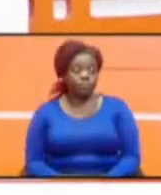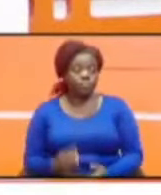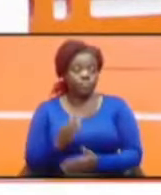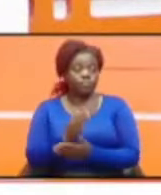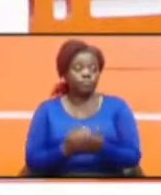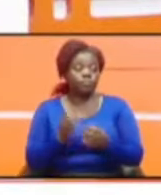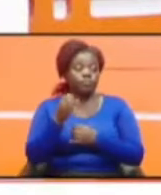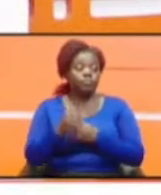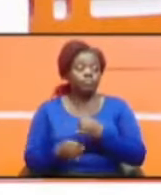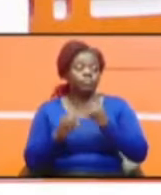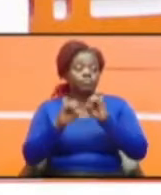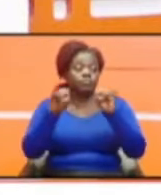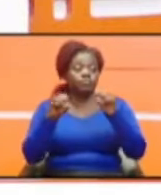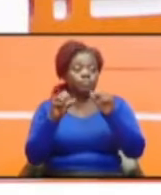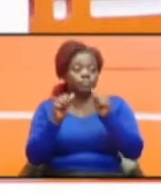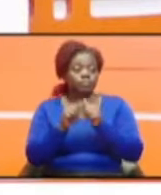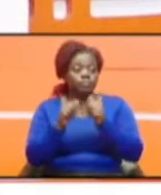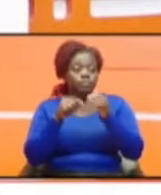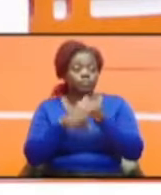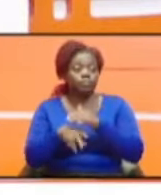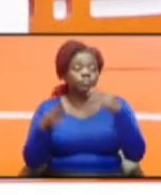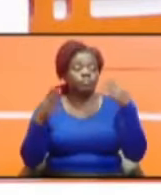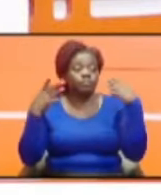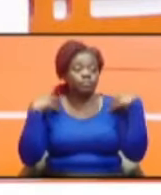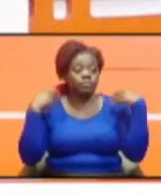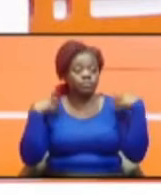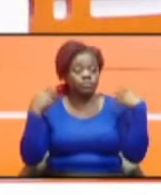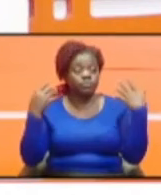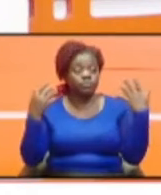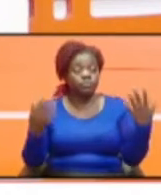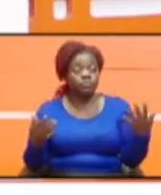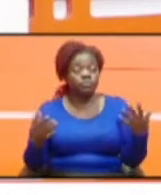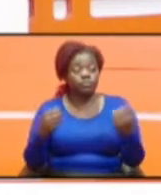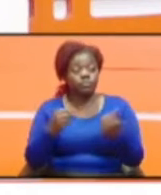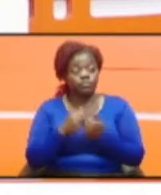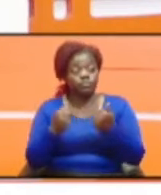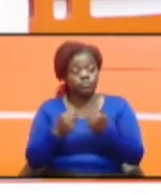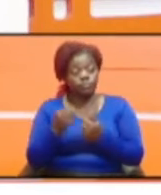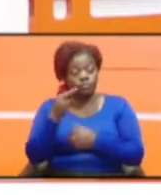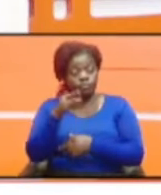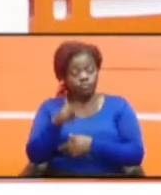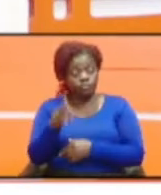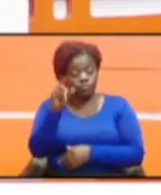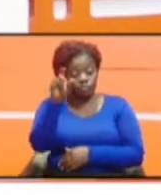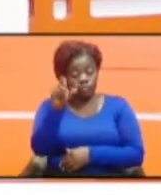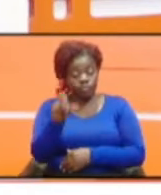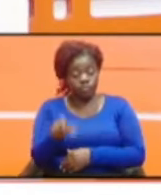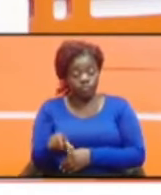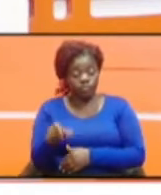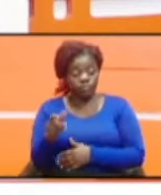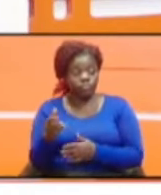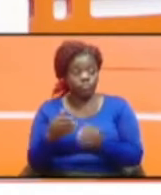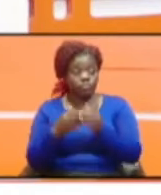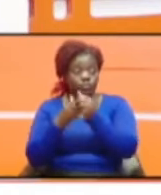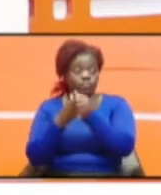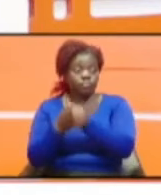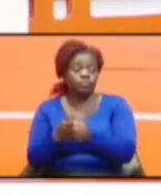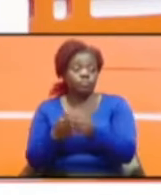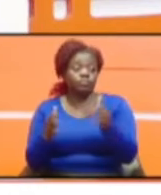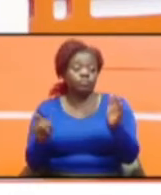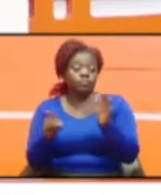Ekitundu ekisembayo ekyagatali konfufu tugende mugeby'emizannyo. Abalwanirizi b'eddembe ly'obuntu nga